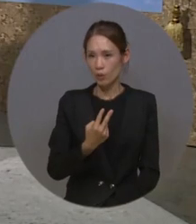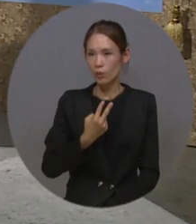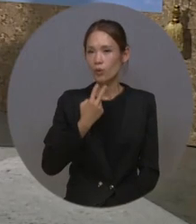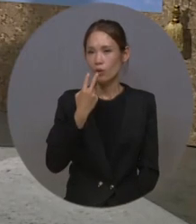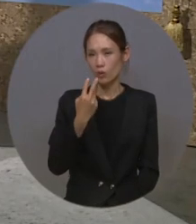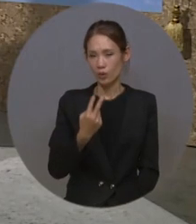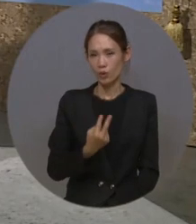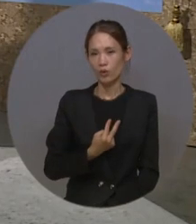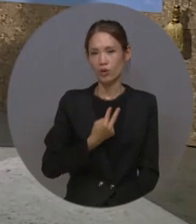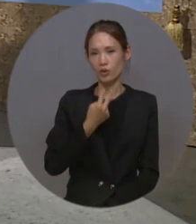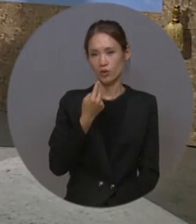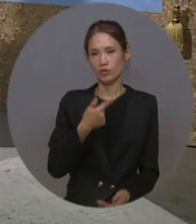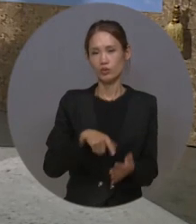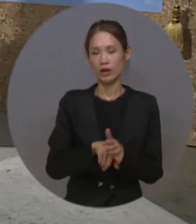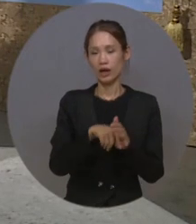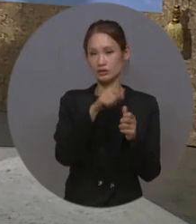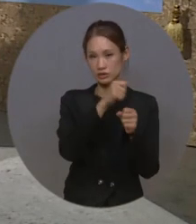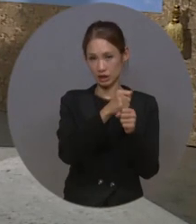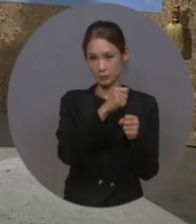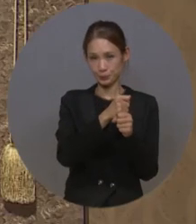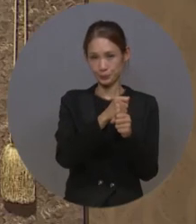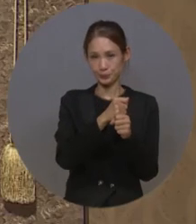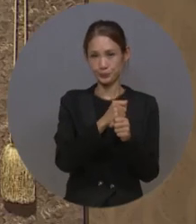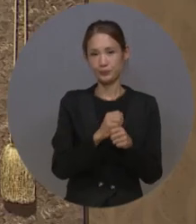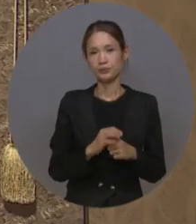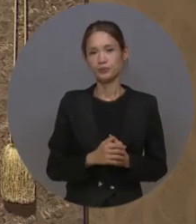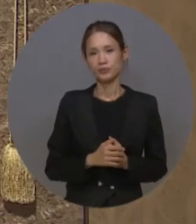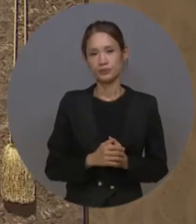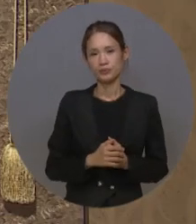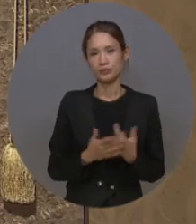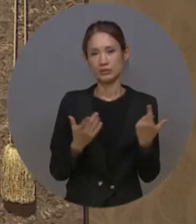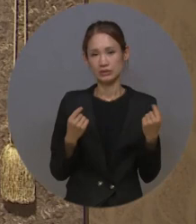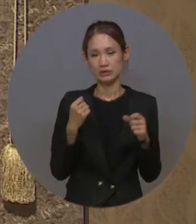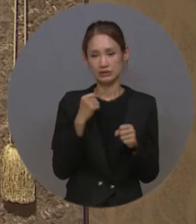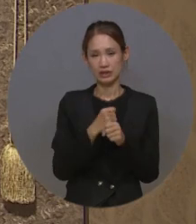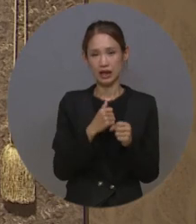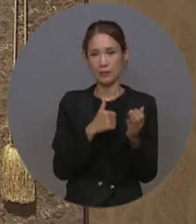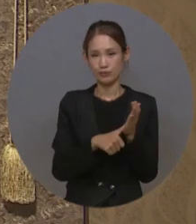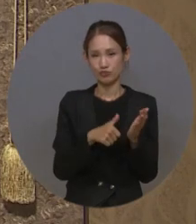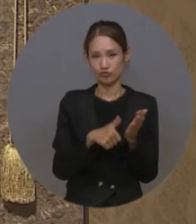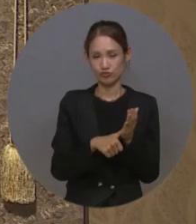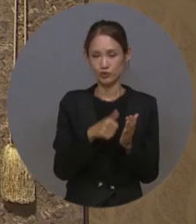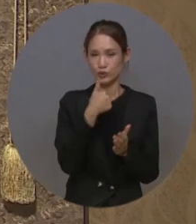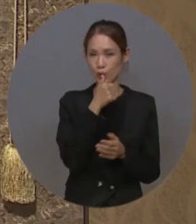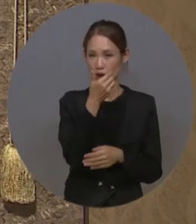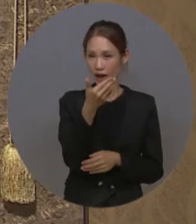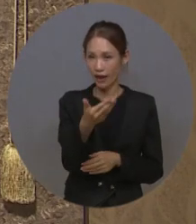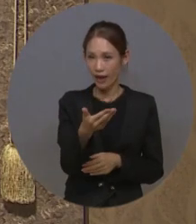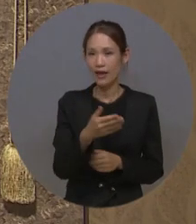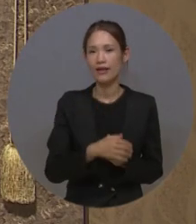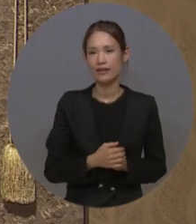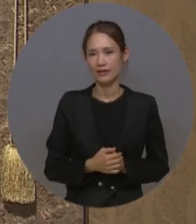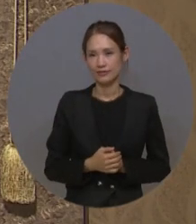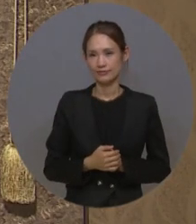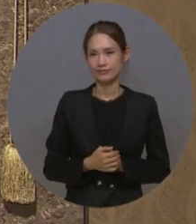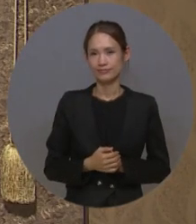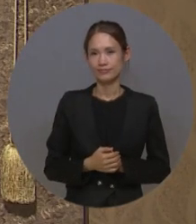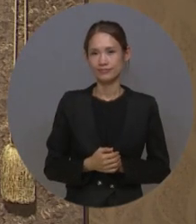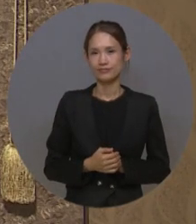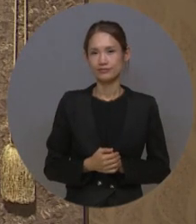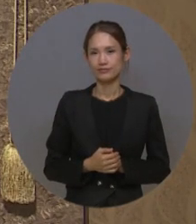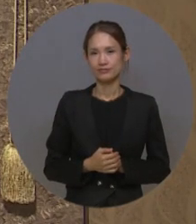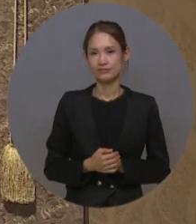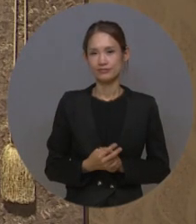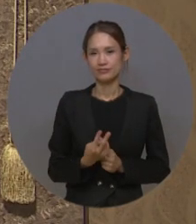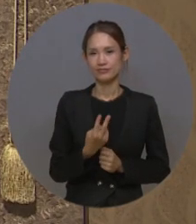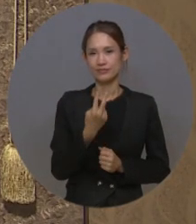그런 제품들을 만들게 된 그리고 그런 제품에 대한 소개를 좀 해야 될 거 아니에요. 자